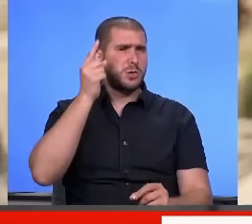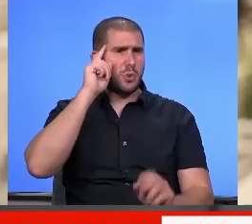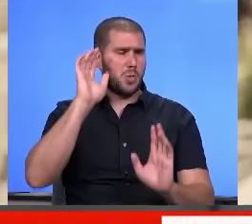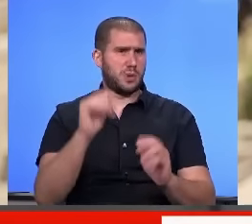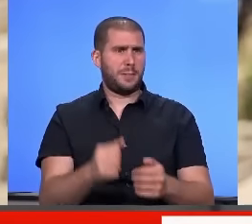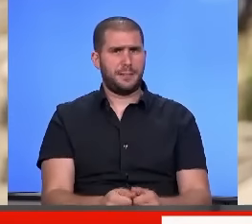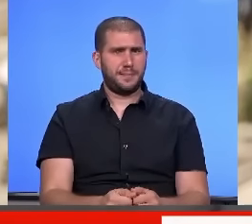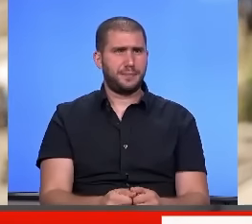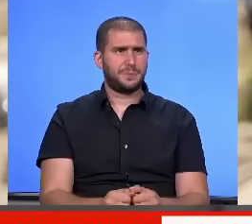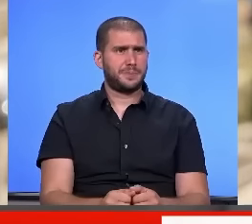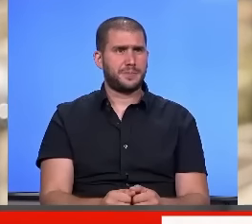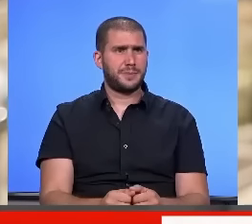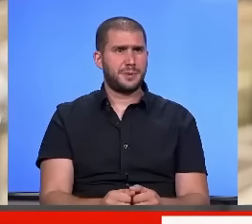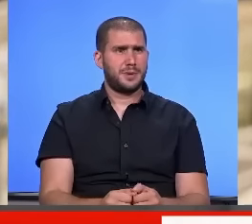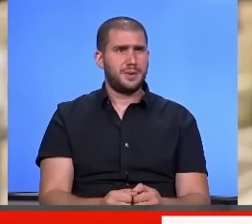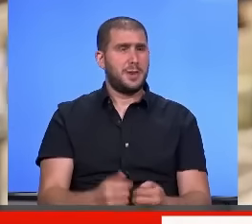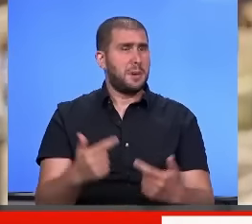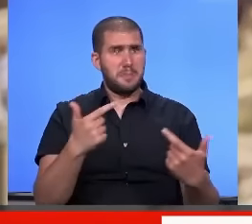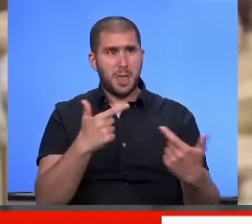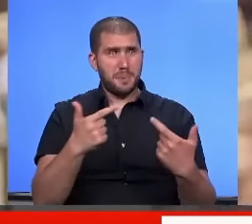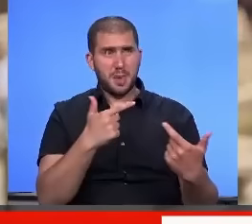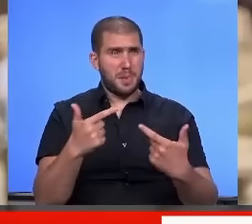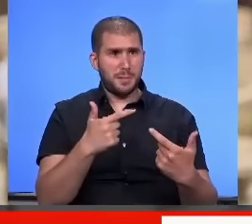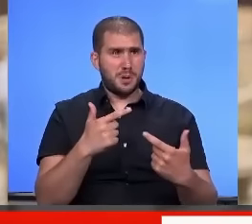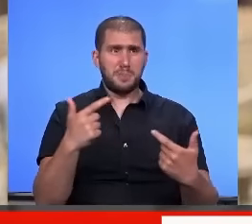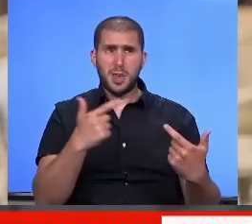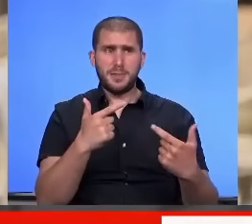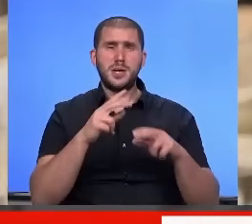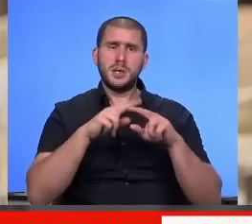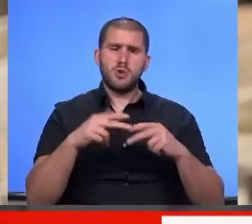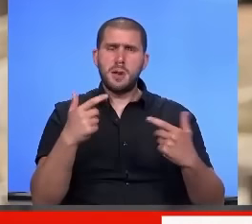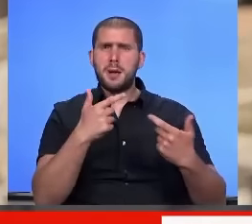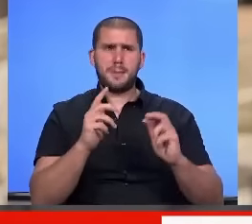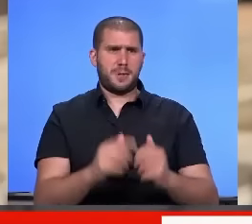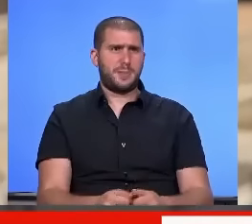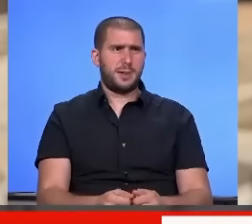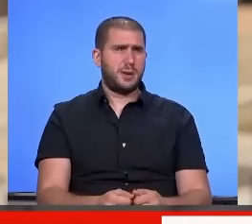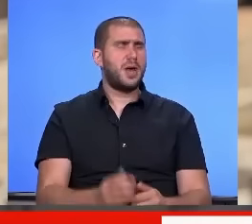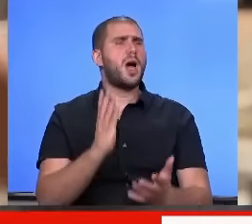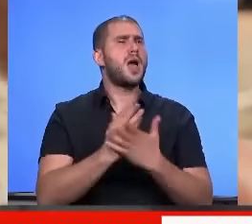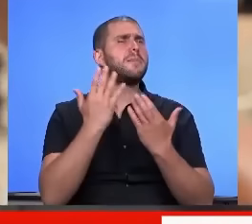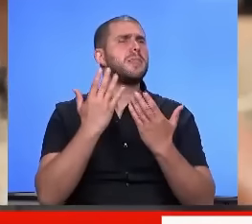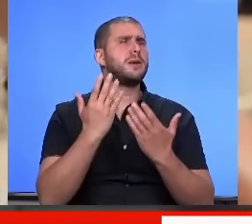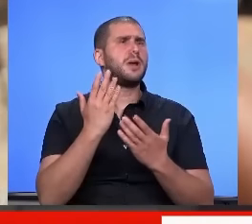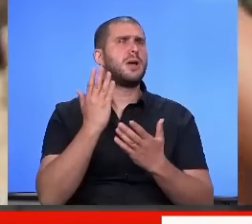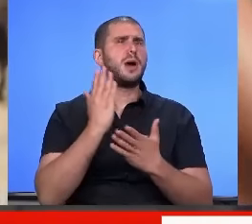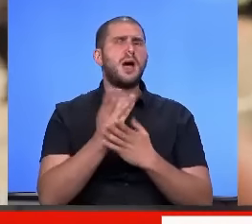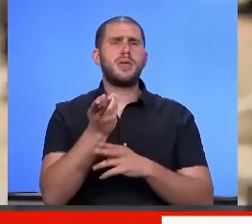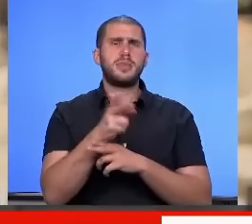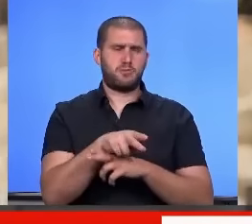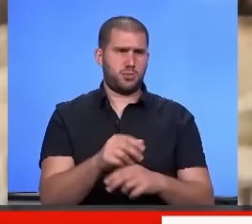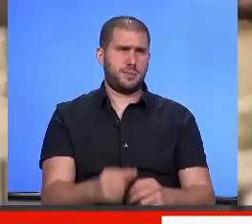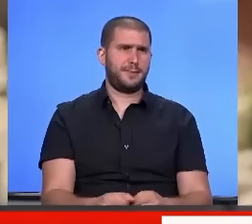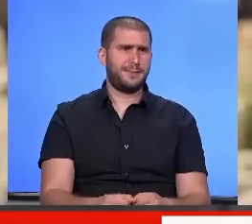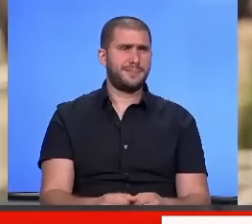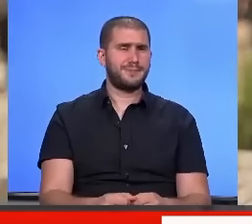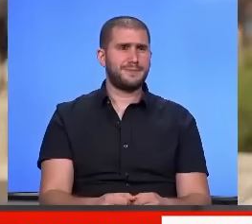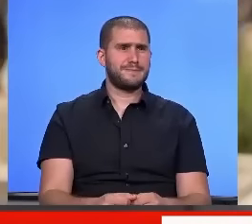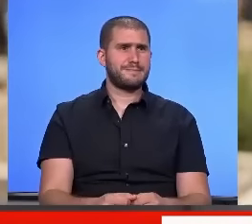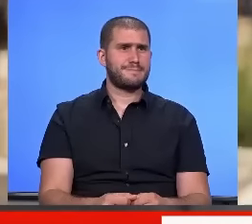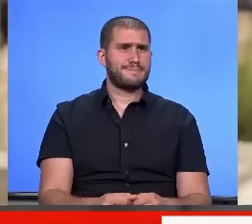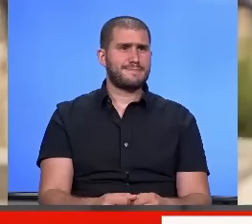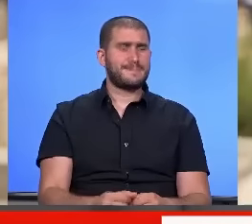والله ما بعرف لله. حرب حرب حرب حرب نضلنا في الحرب لحد امتى؟ لحد ايش؟ نموت يمكن نحاد